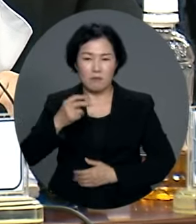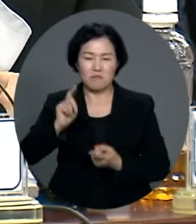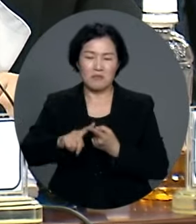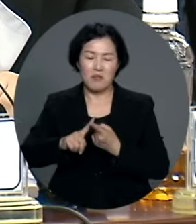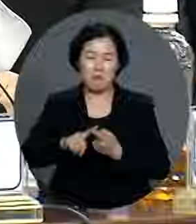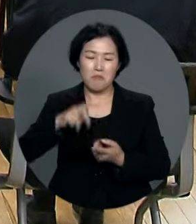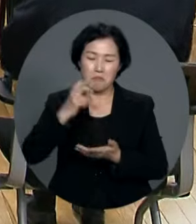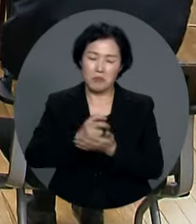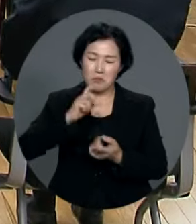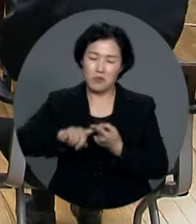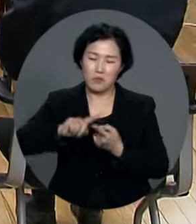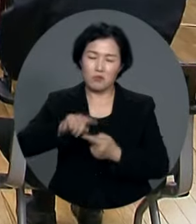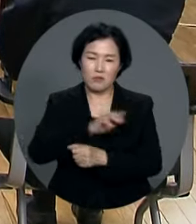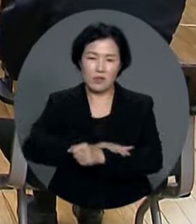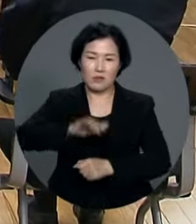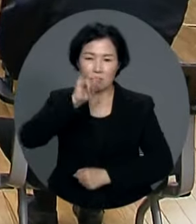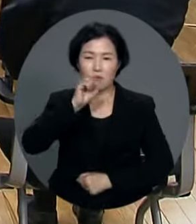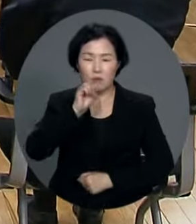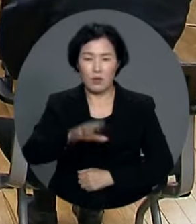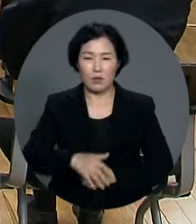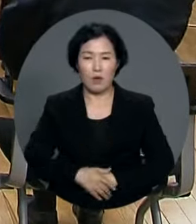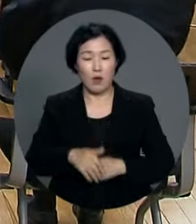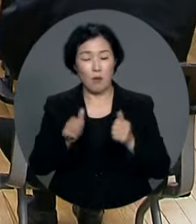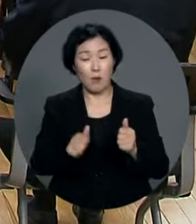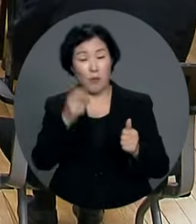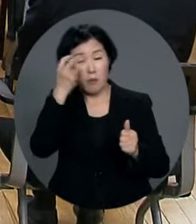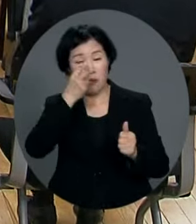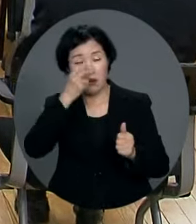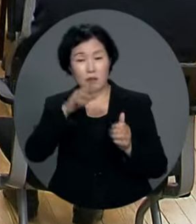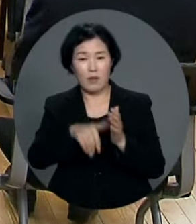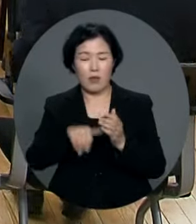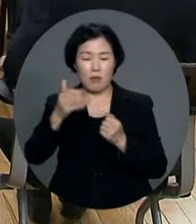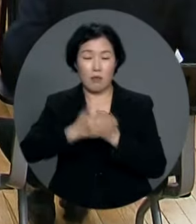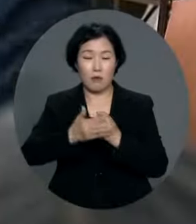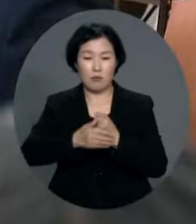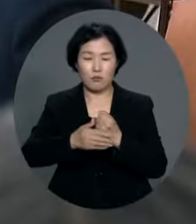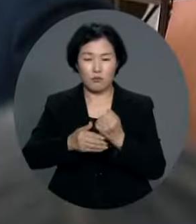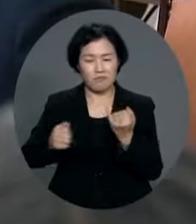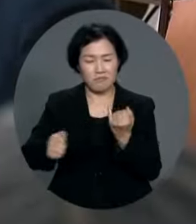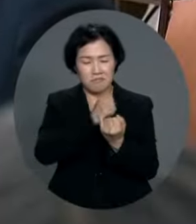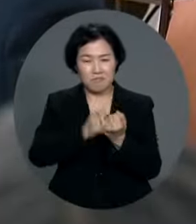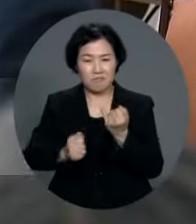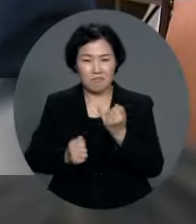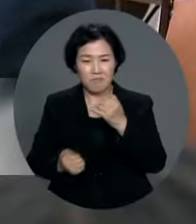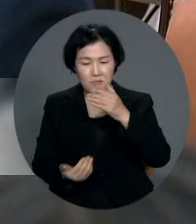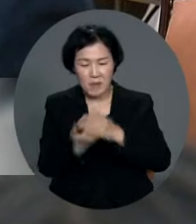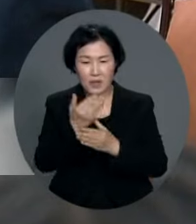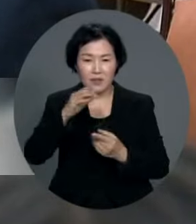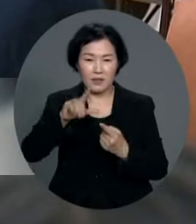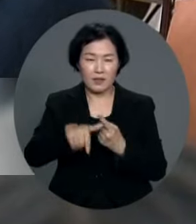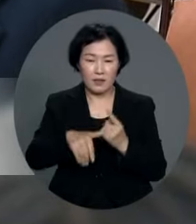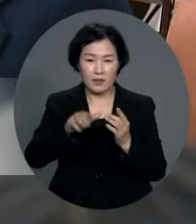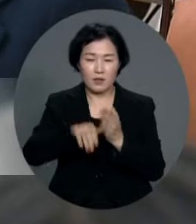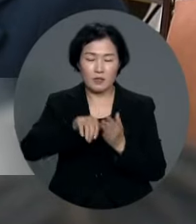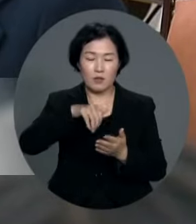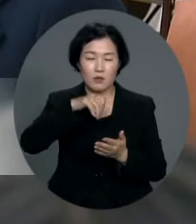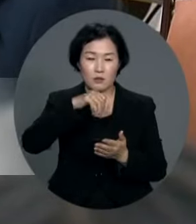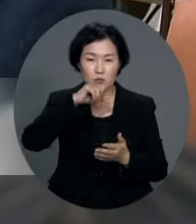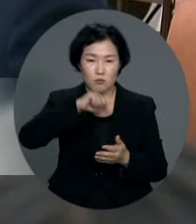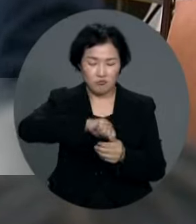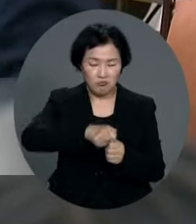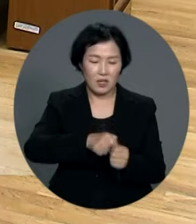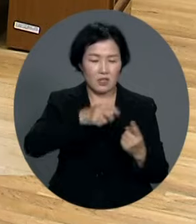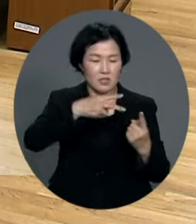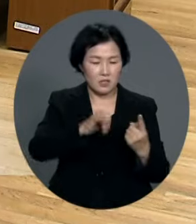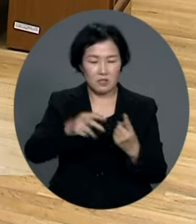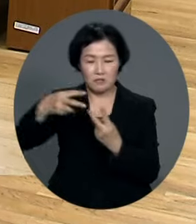반박했습니다. 법원 국감에서는 이른바 대구판 돌려차기 사건 관련 고무줄 양형 문제가 도마 위에